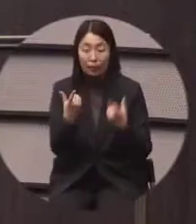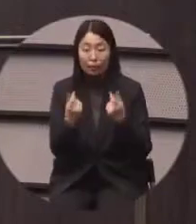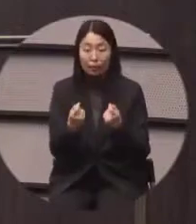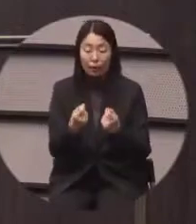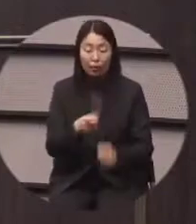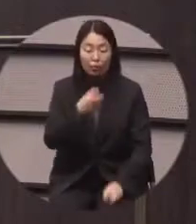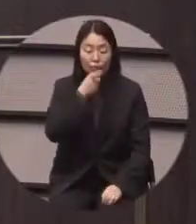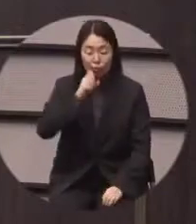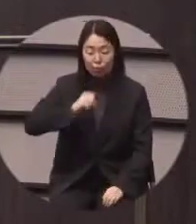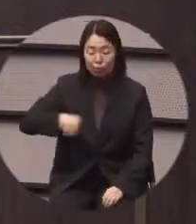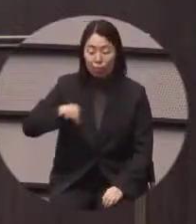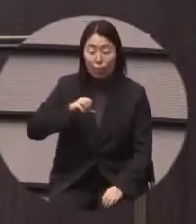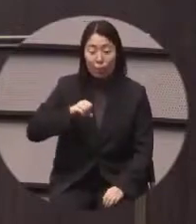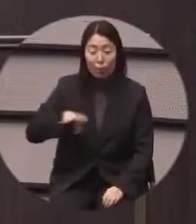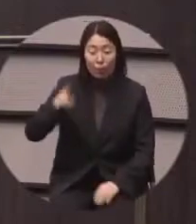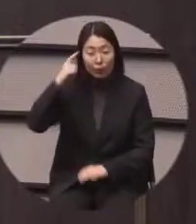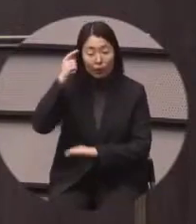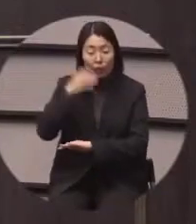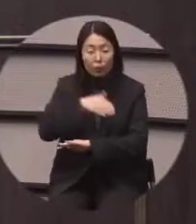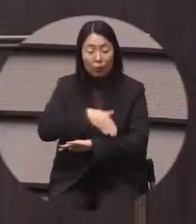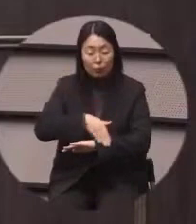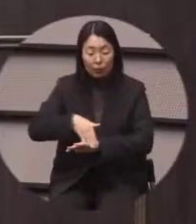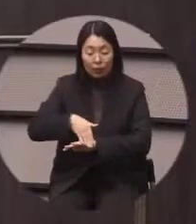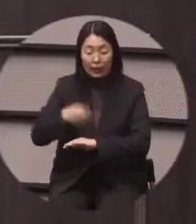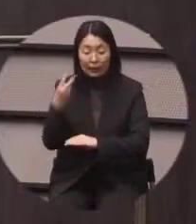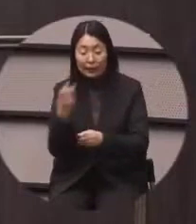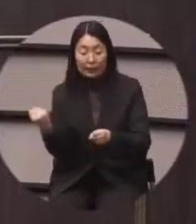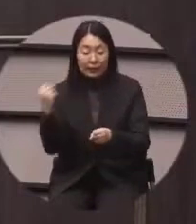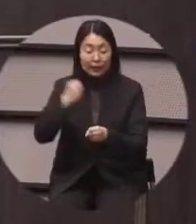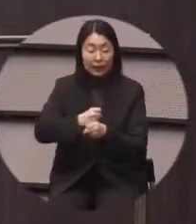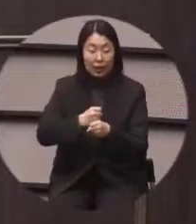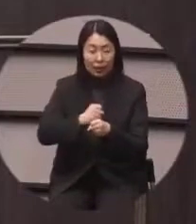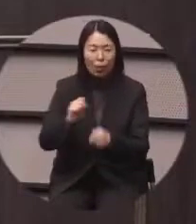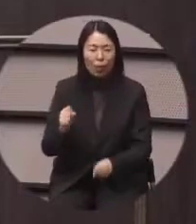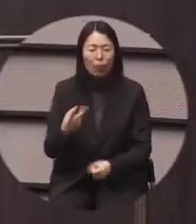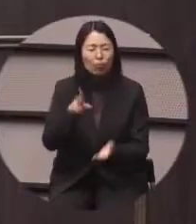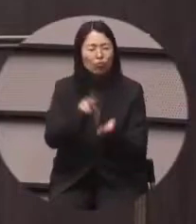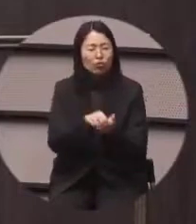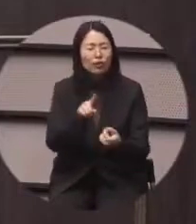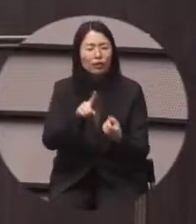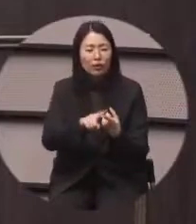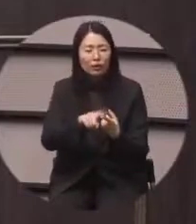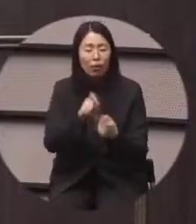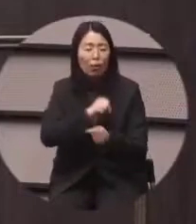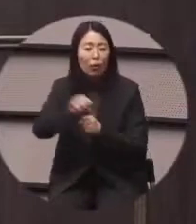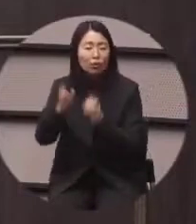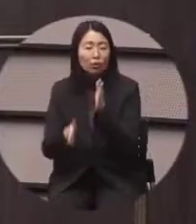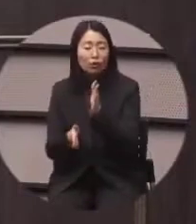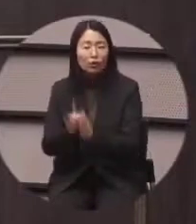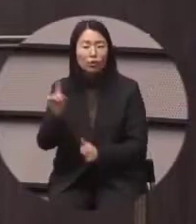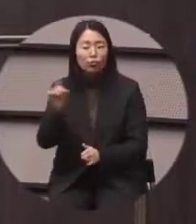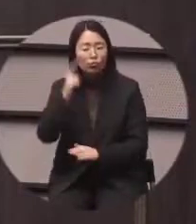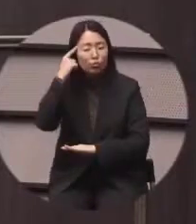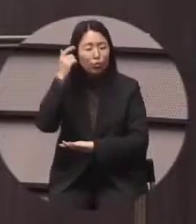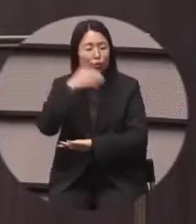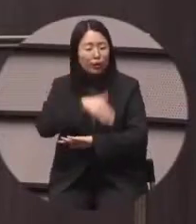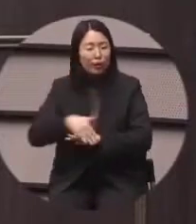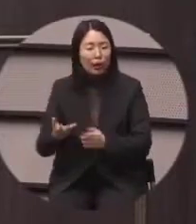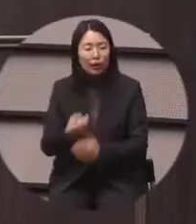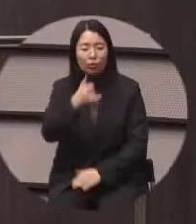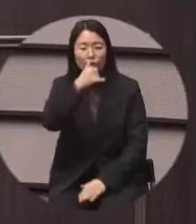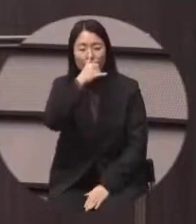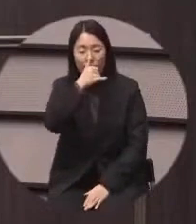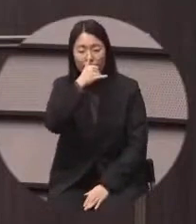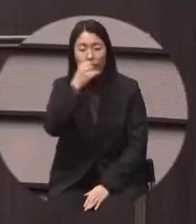하수도 정비 기본계획 재수립 지연으로 인한 문제점에 대하여 광주시는 어떠한 대책을 가지고